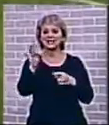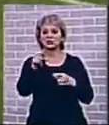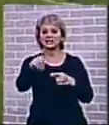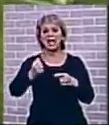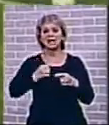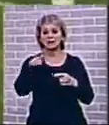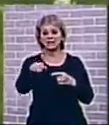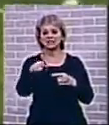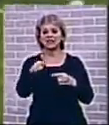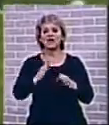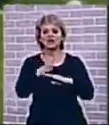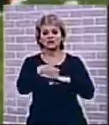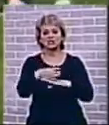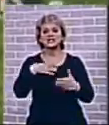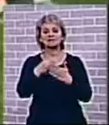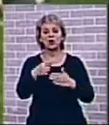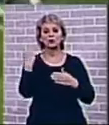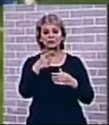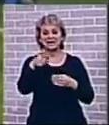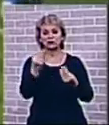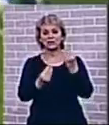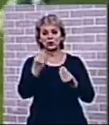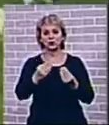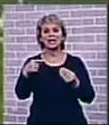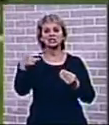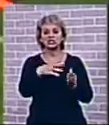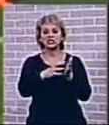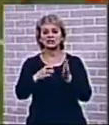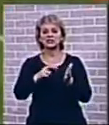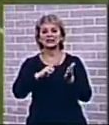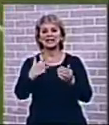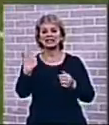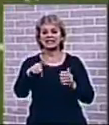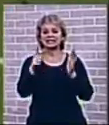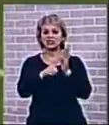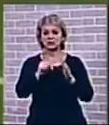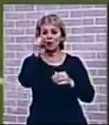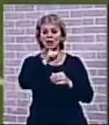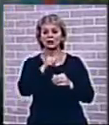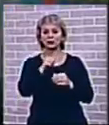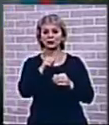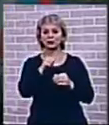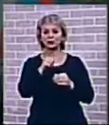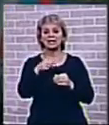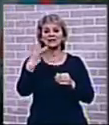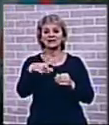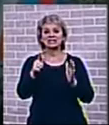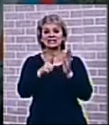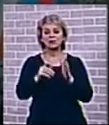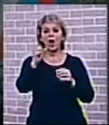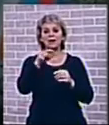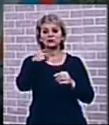ростовские армейцы вышли на свою первую игру в 1937 году.